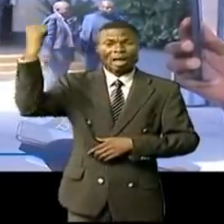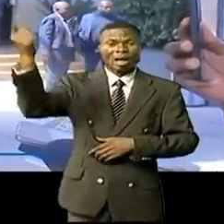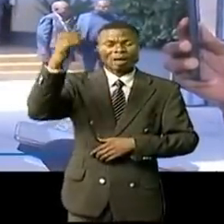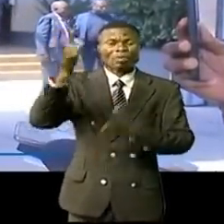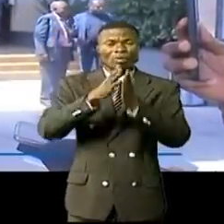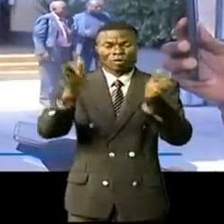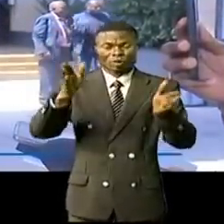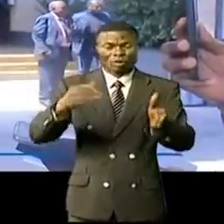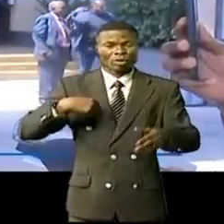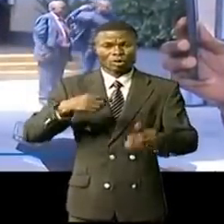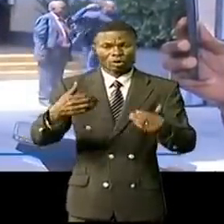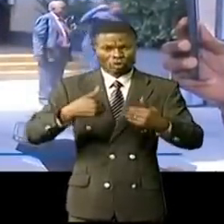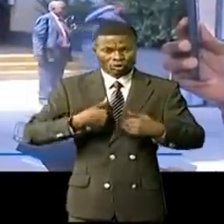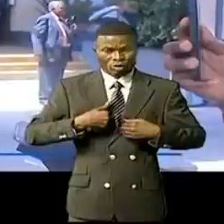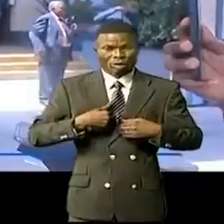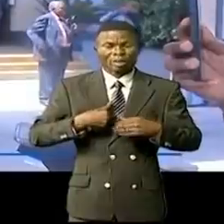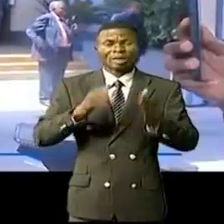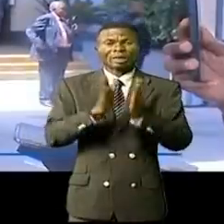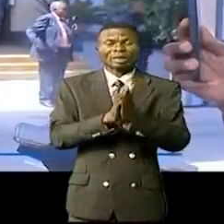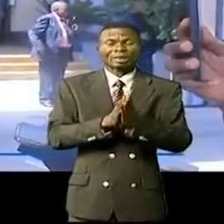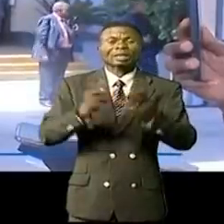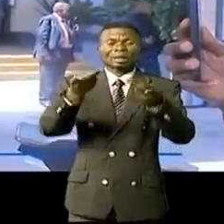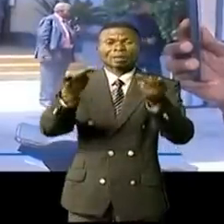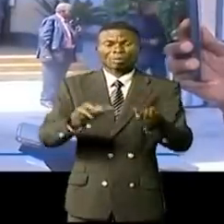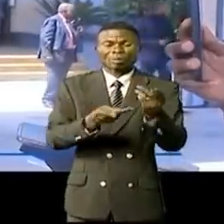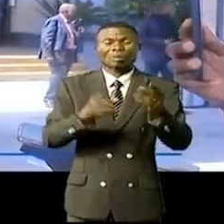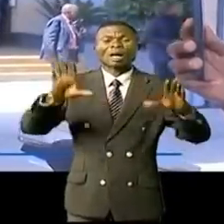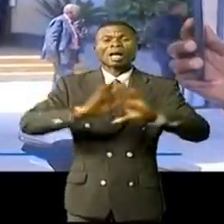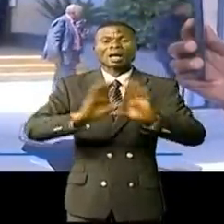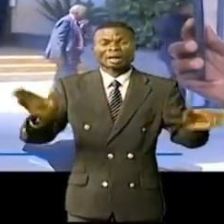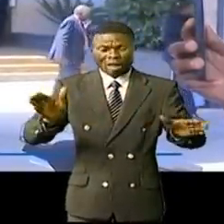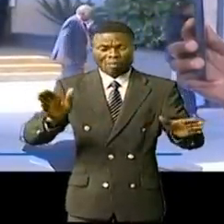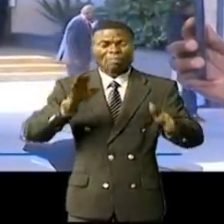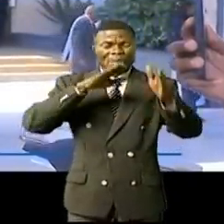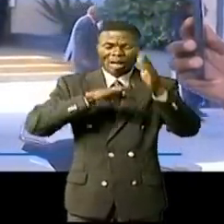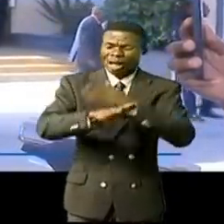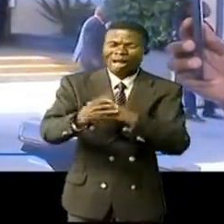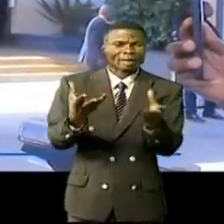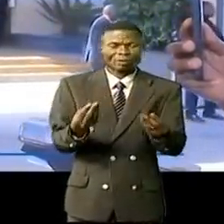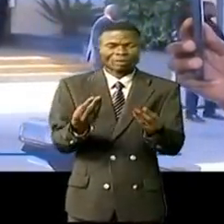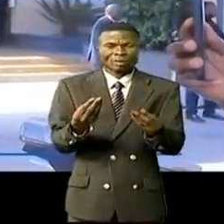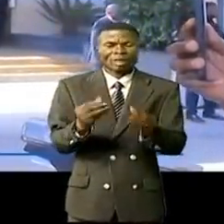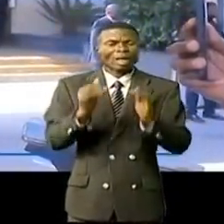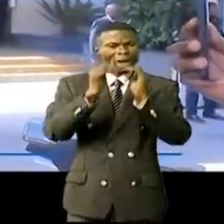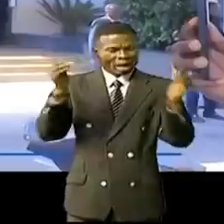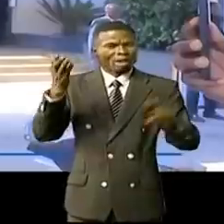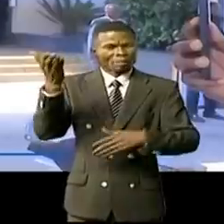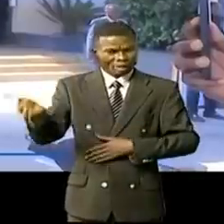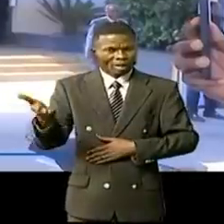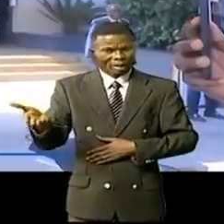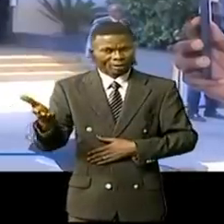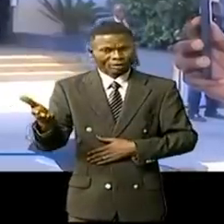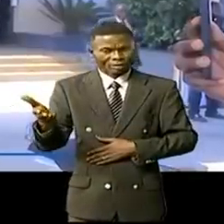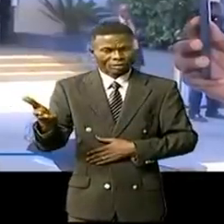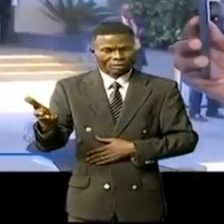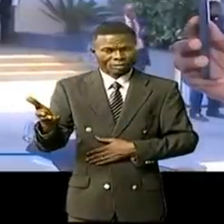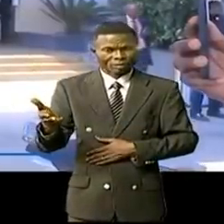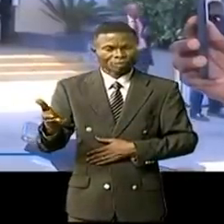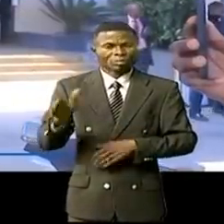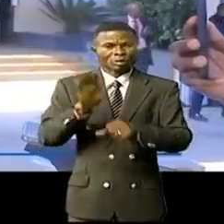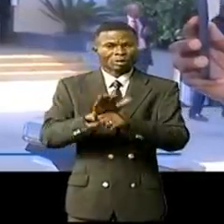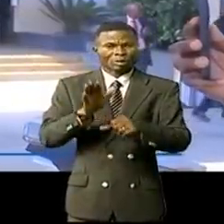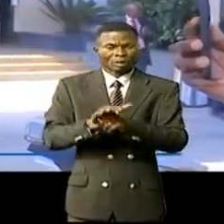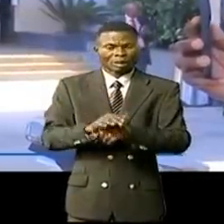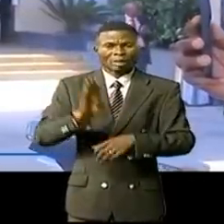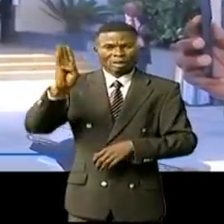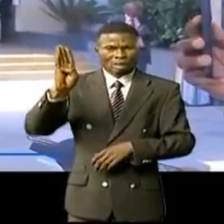nous avons déjà une dizaine de destinations qui sont accessibles et sur lesquelles il y a la paix. Parc marin des mangroves, Bombo